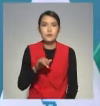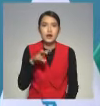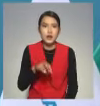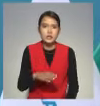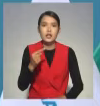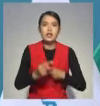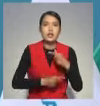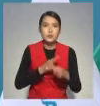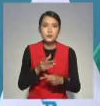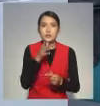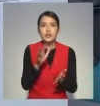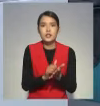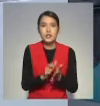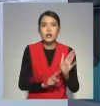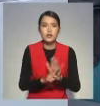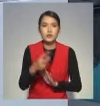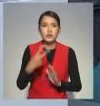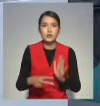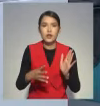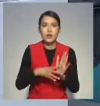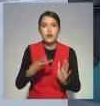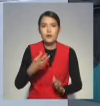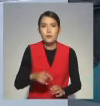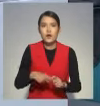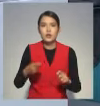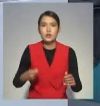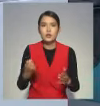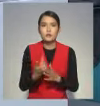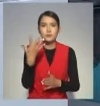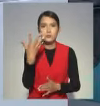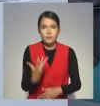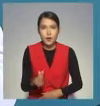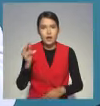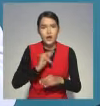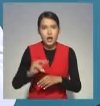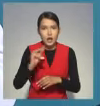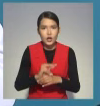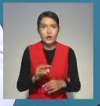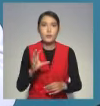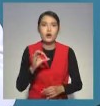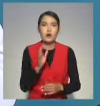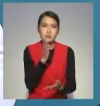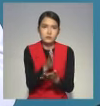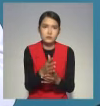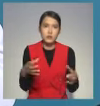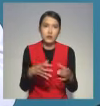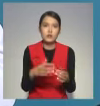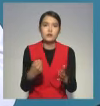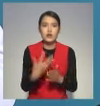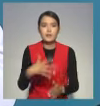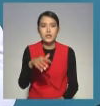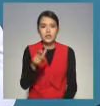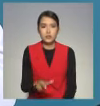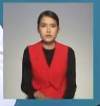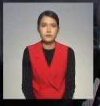«Аманат». Следующий этап занятий начнется 29 мая и продлится 5 дней. Обучение проходит очно в группах до 50